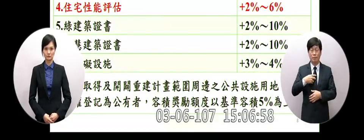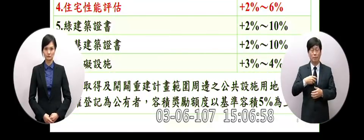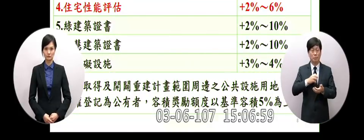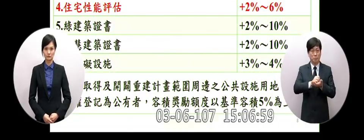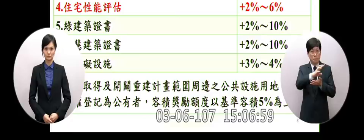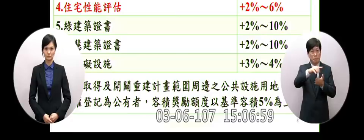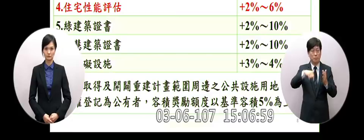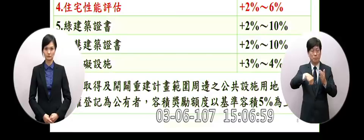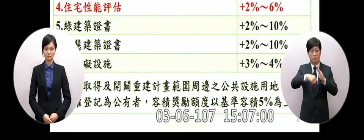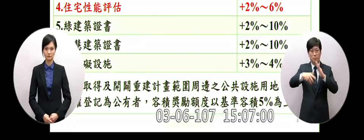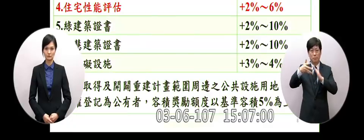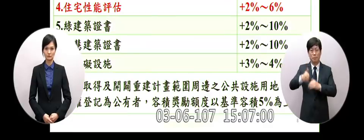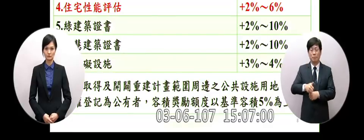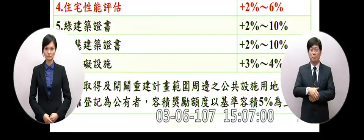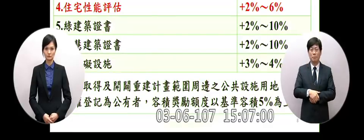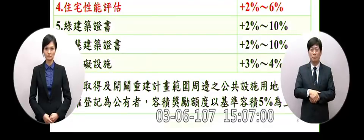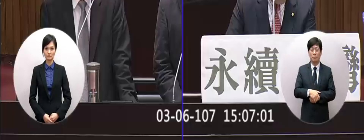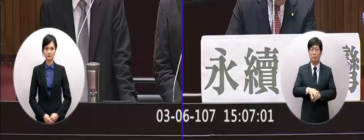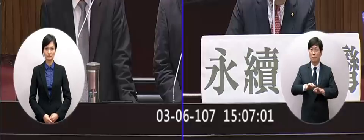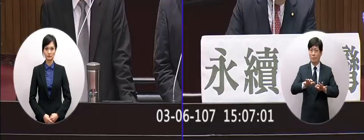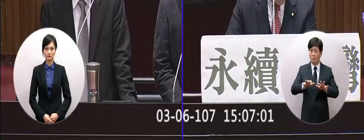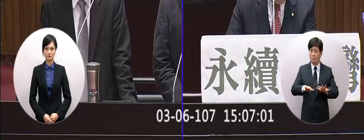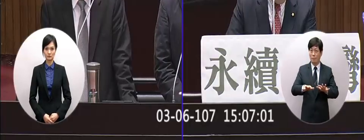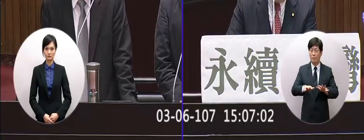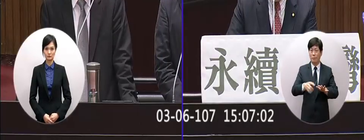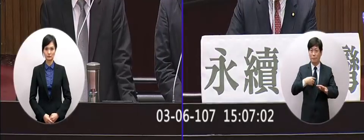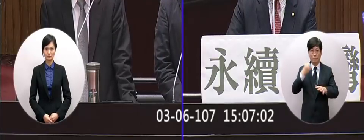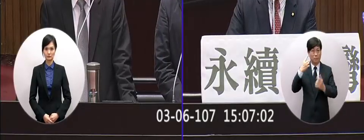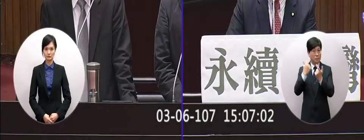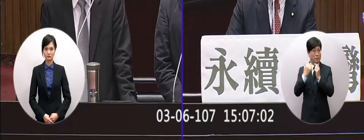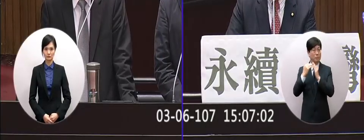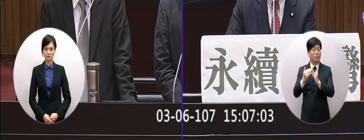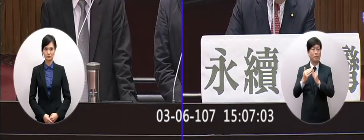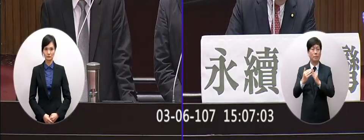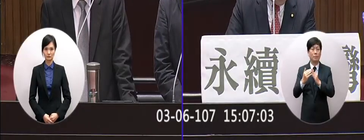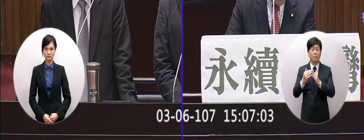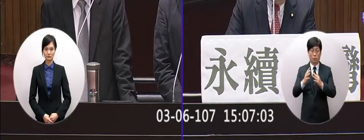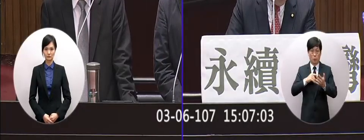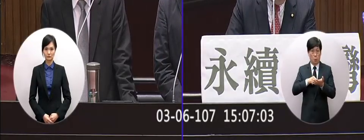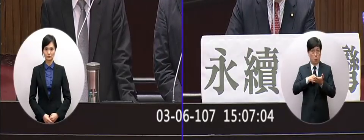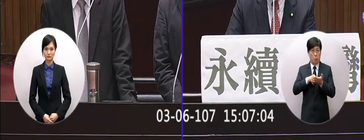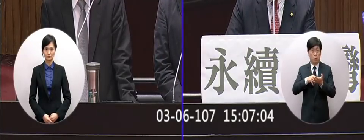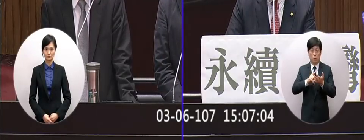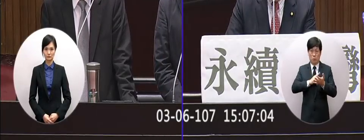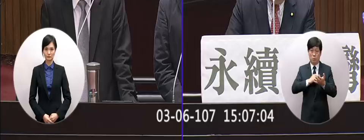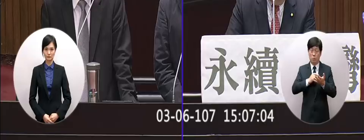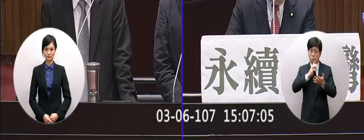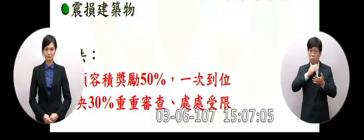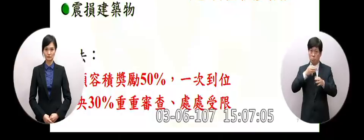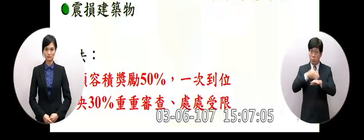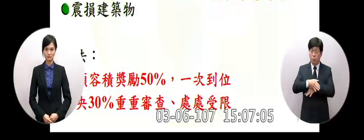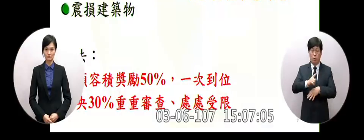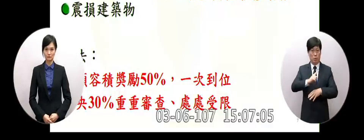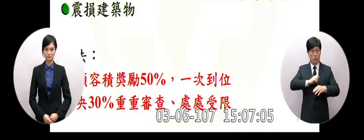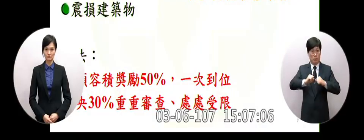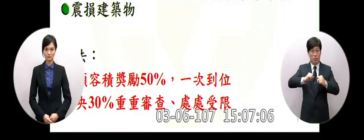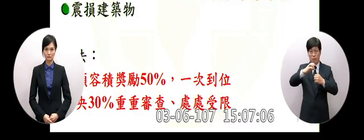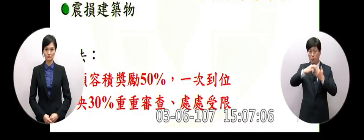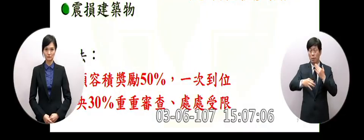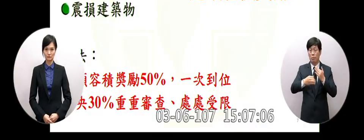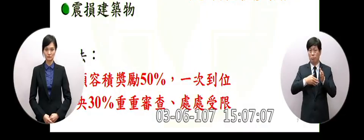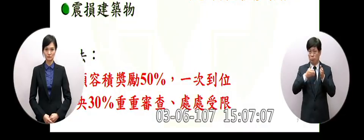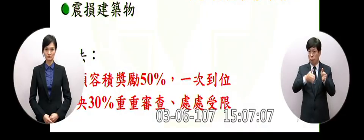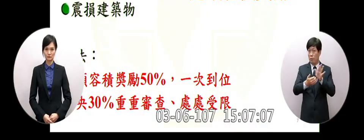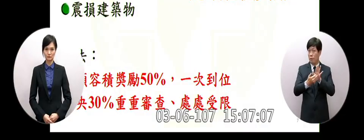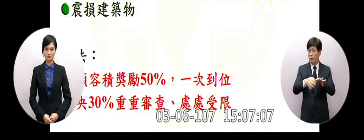院长报告一下，那目前新北市的部分通过的自治条例里面，特别针对蝗